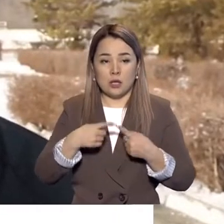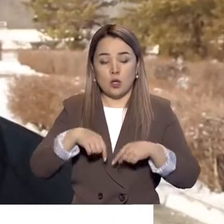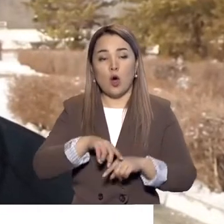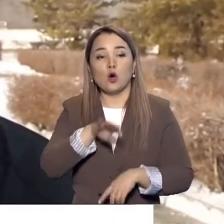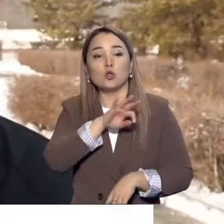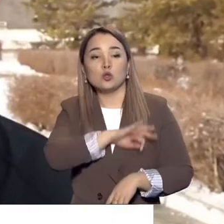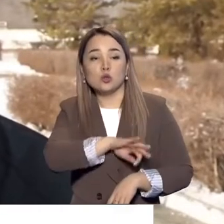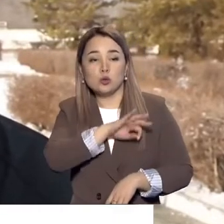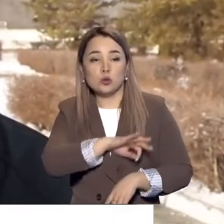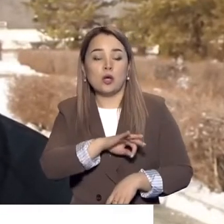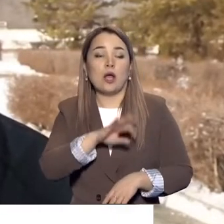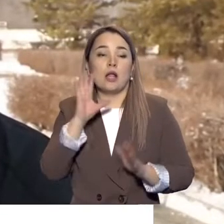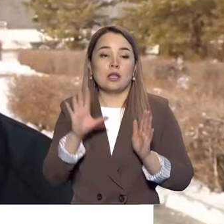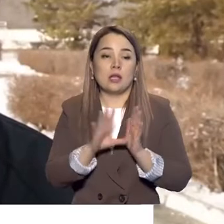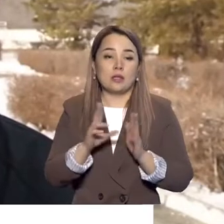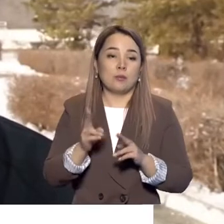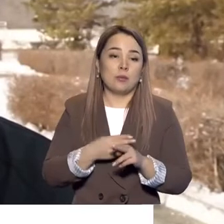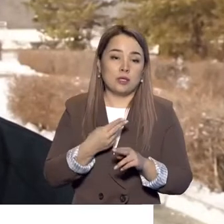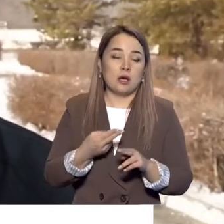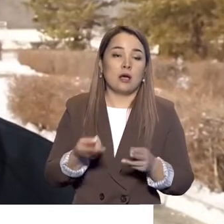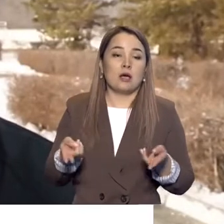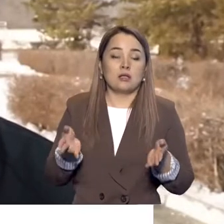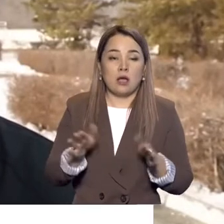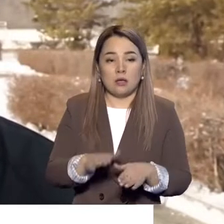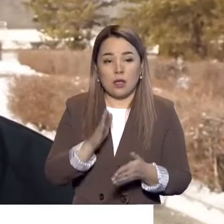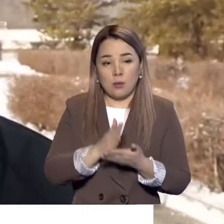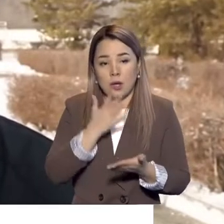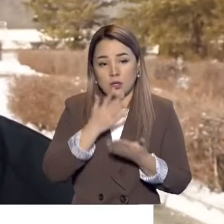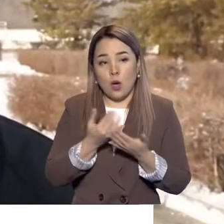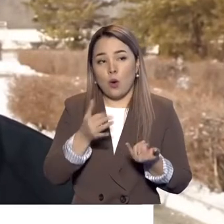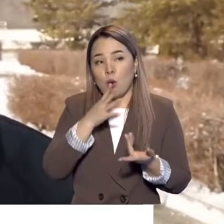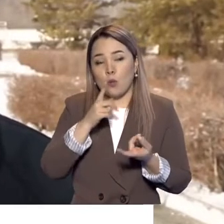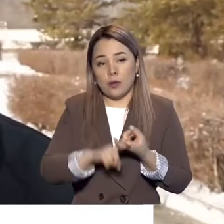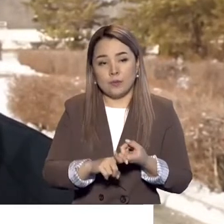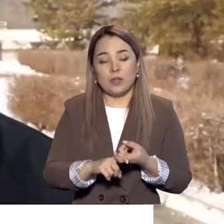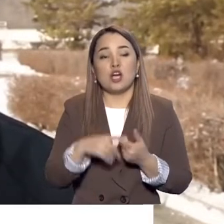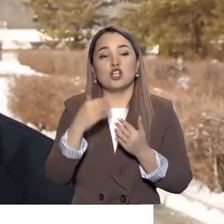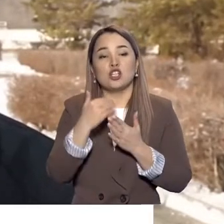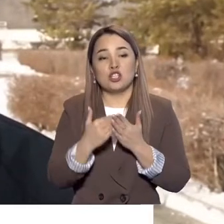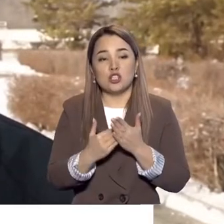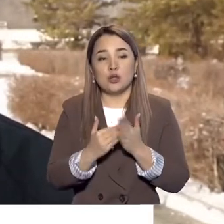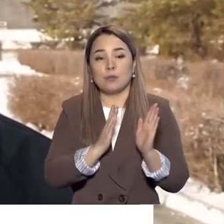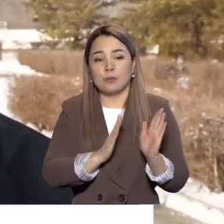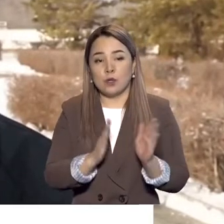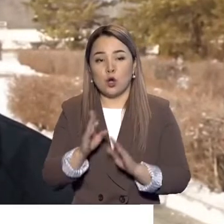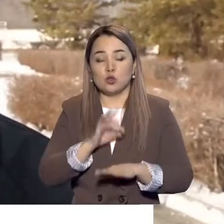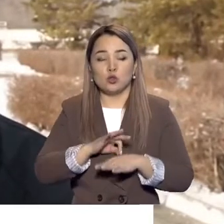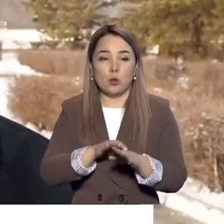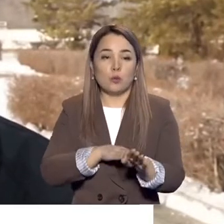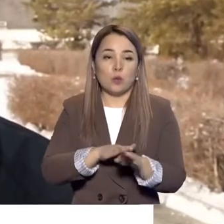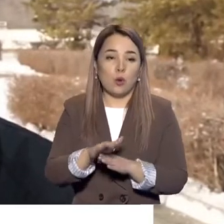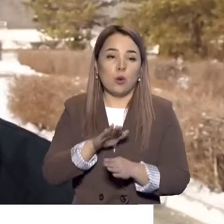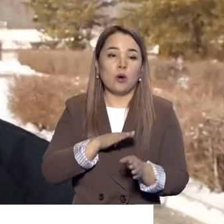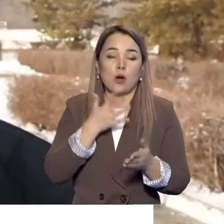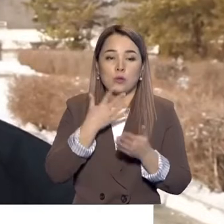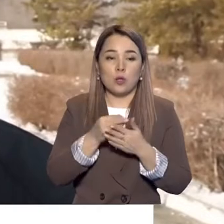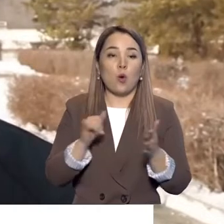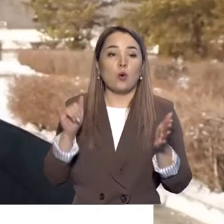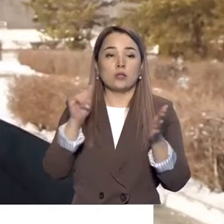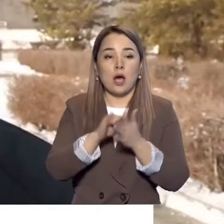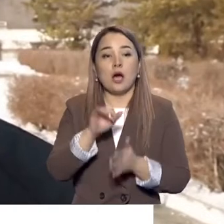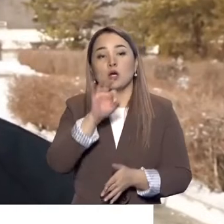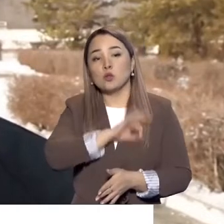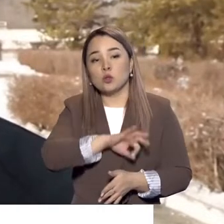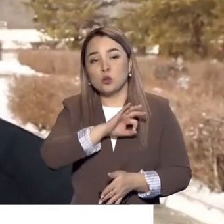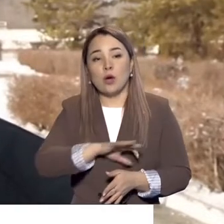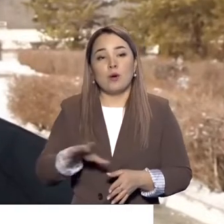тұтынушыларымыз электр энергиясыз отырды. Енді қазіргі уақытта режим бәрі толығымен орнатылды және бүкіл